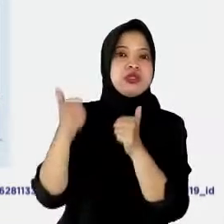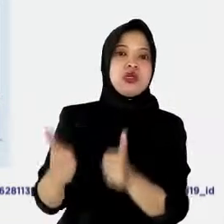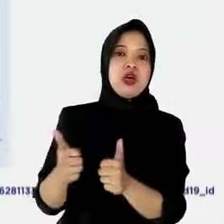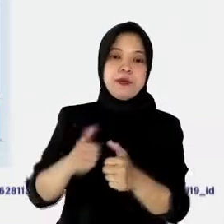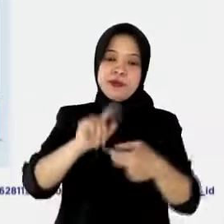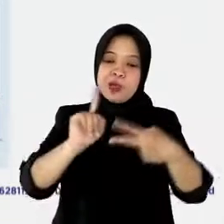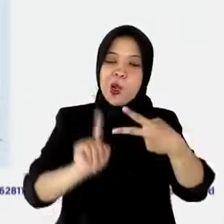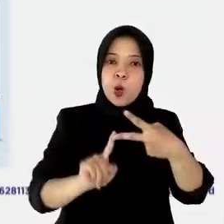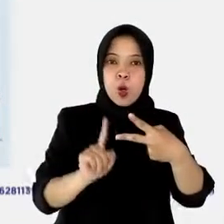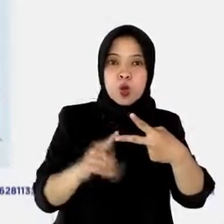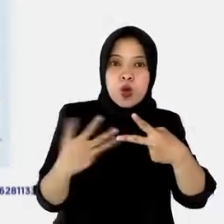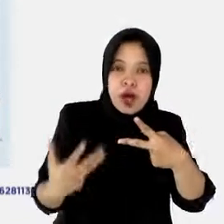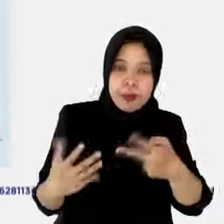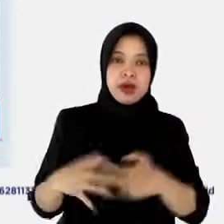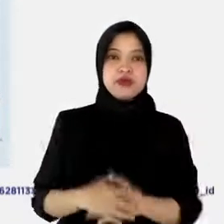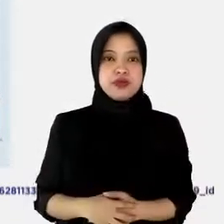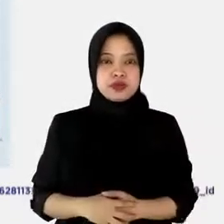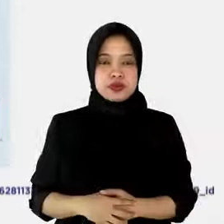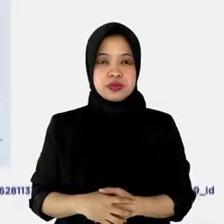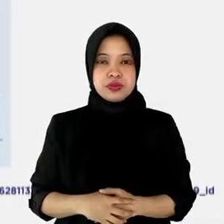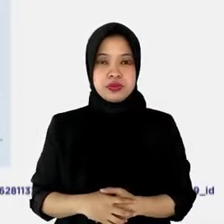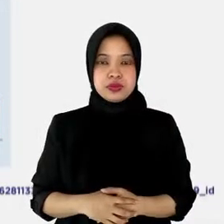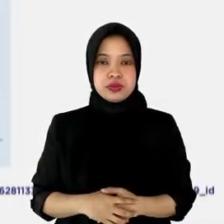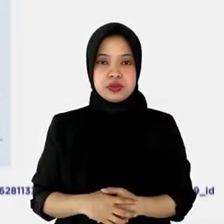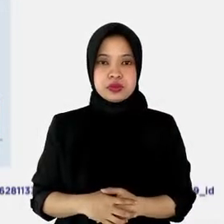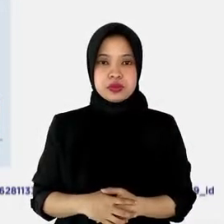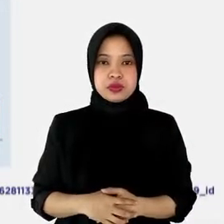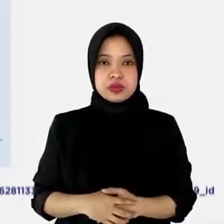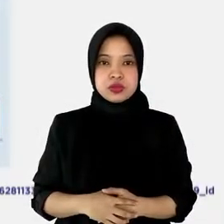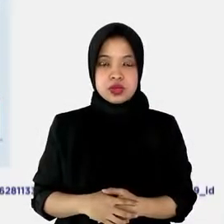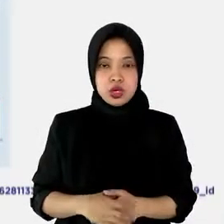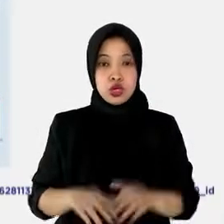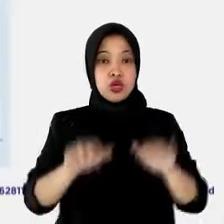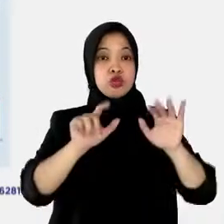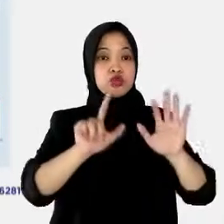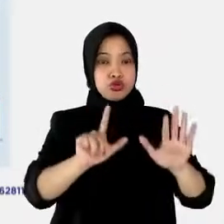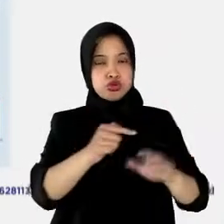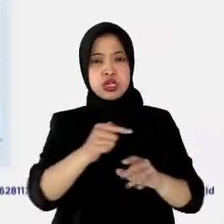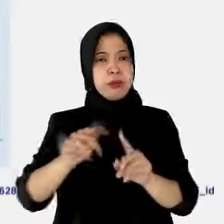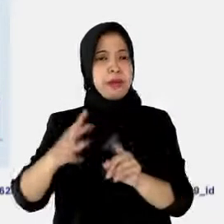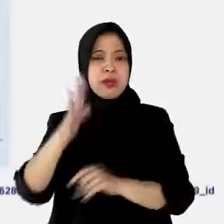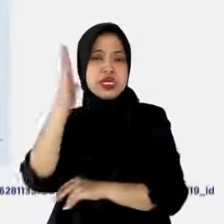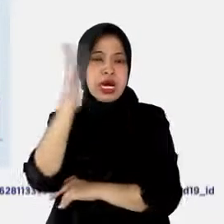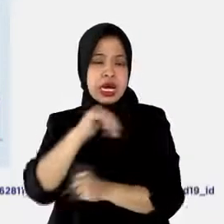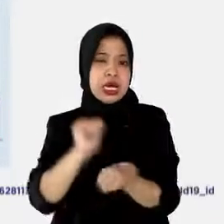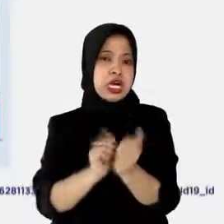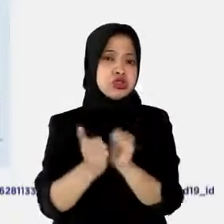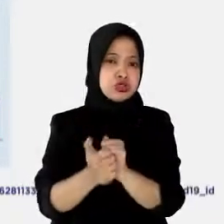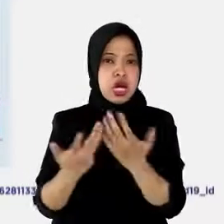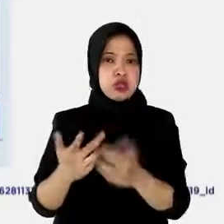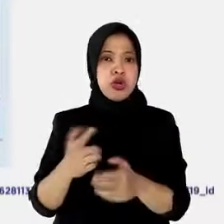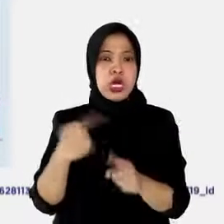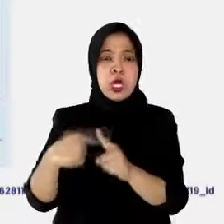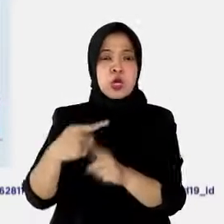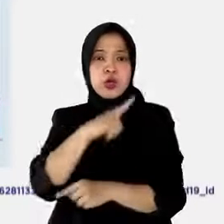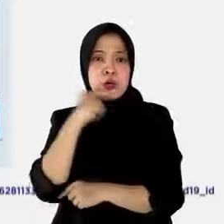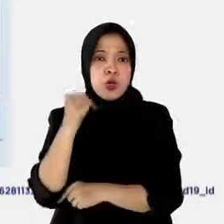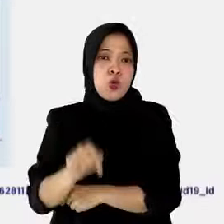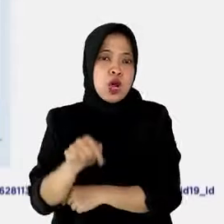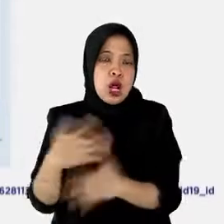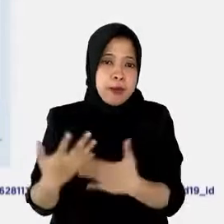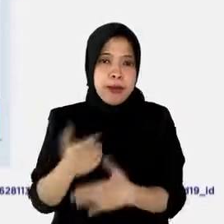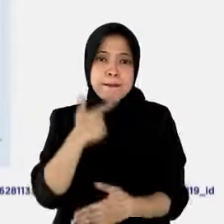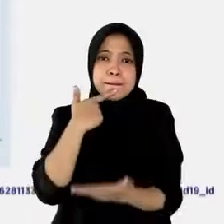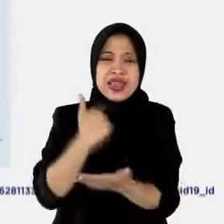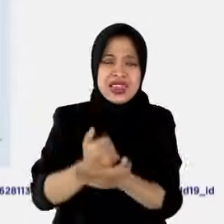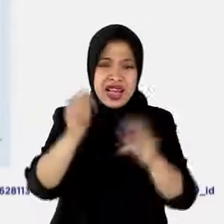kedua terkait pergerakan kasus dalam 7-14 hari atau mingguan analisis